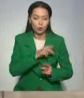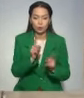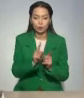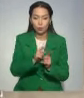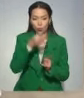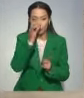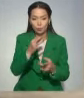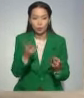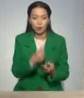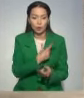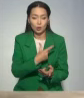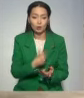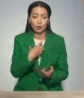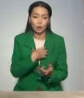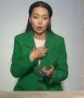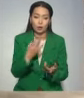диплом